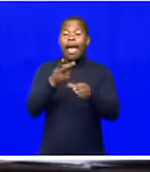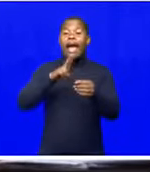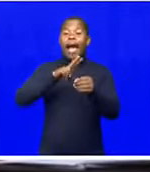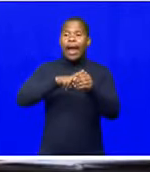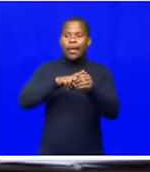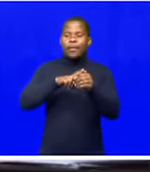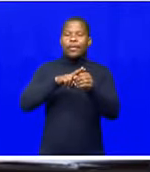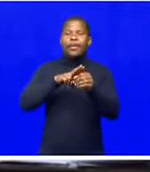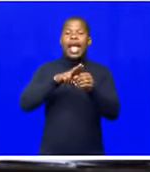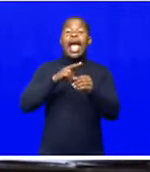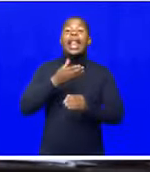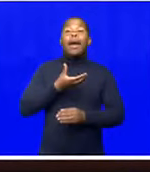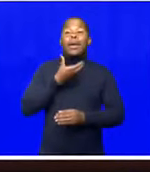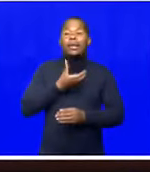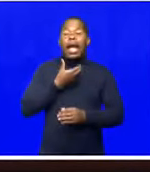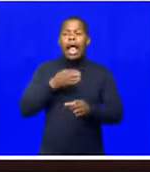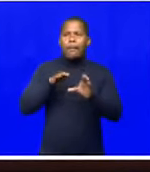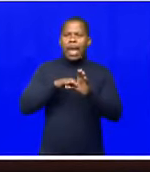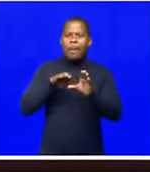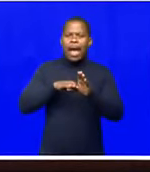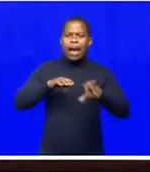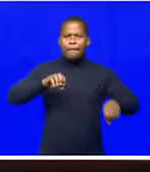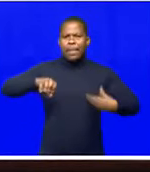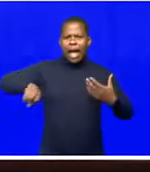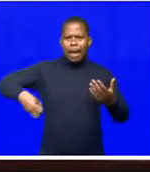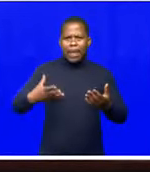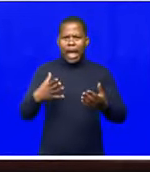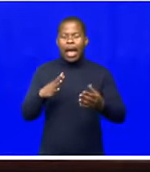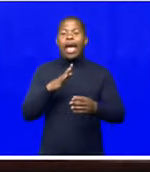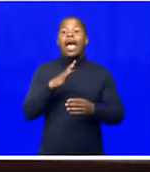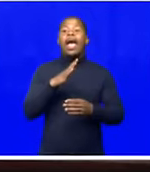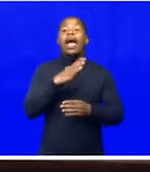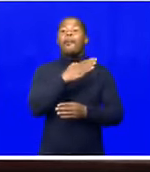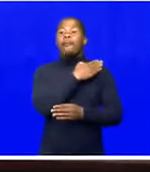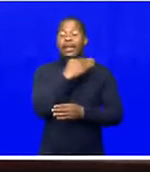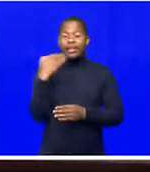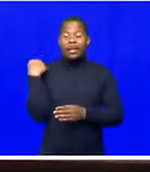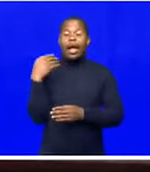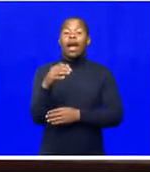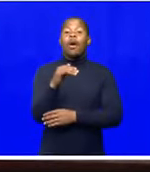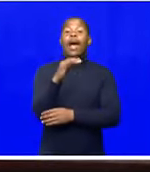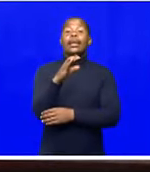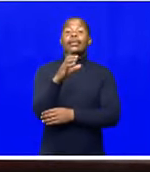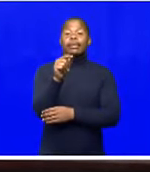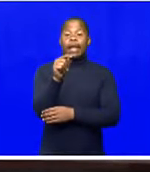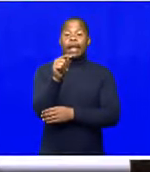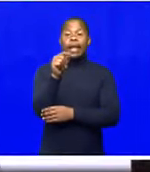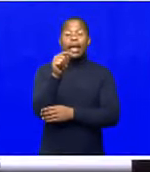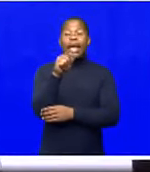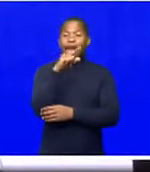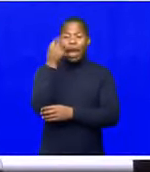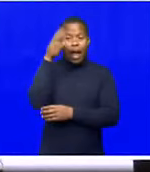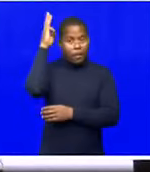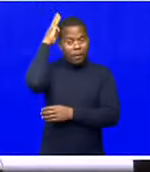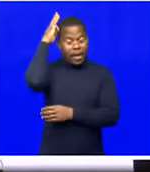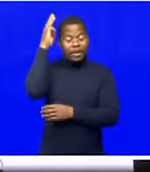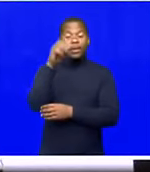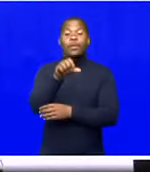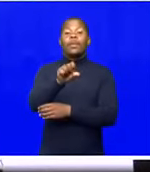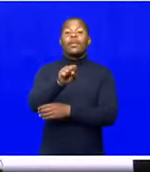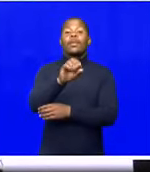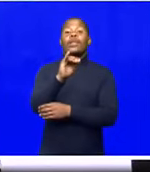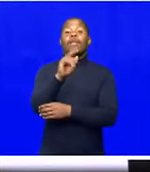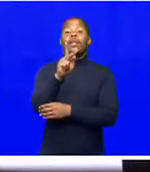tifaka imivo ngalo mthetho indvuna yelitiko letekuchumana umntwana nenkosi sikhanyiso isilive belahlekelwa imali ngalokuthi